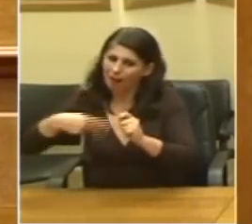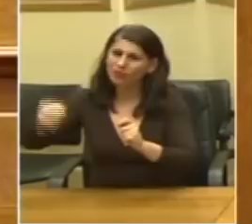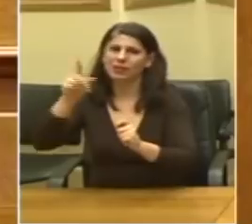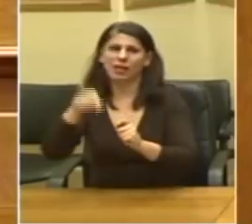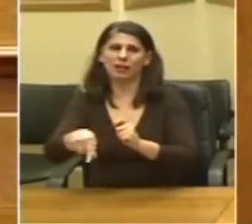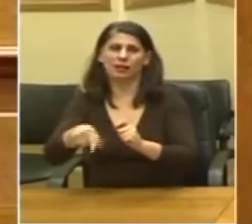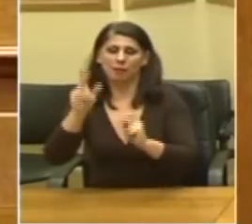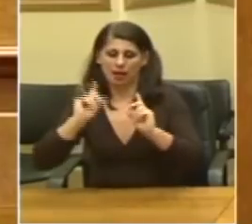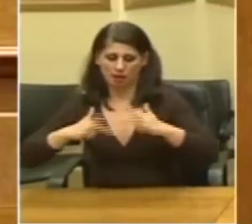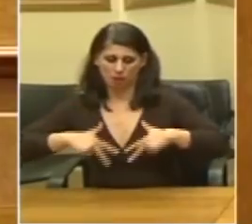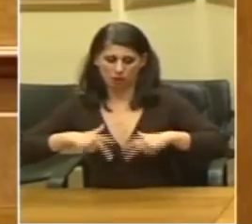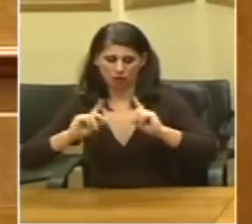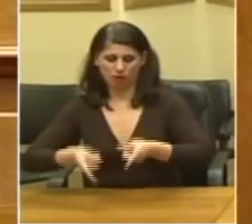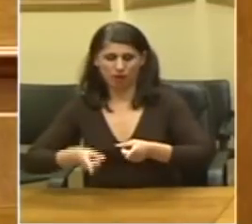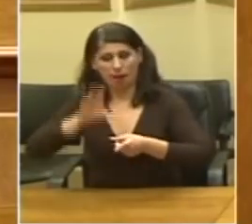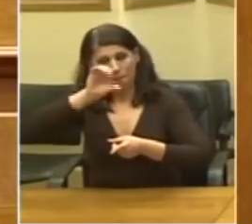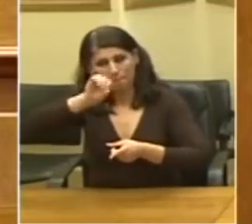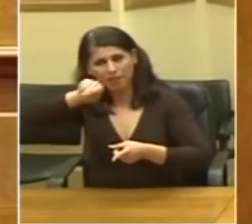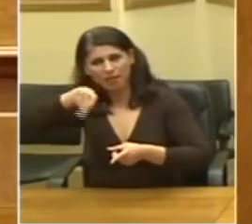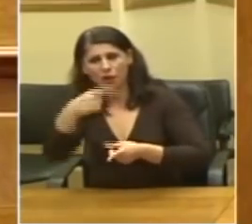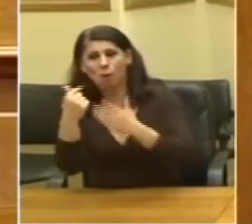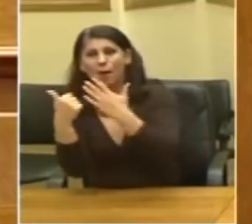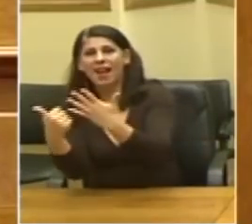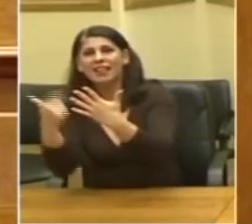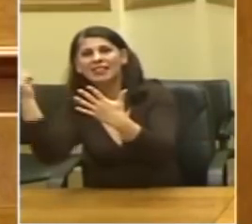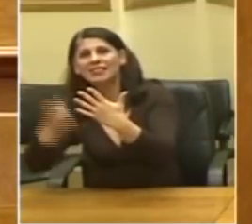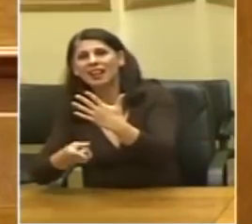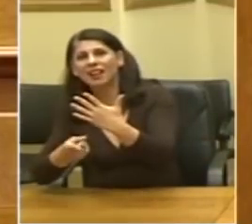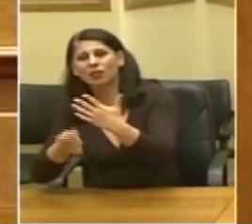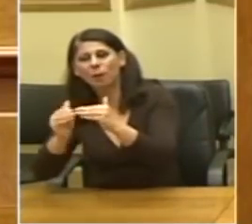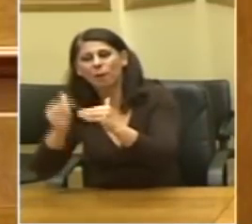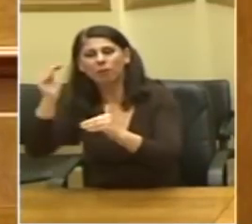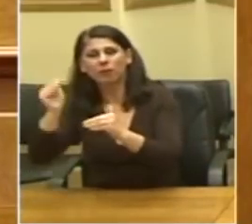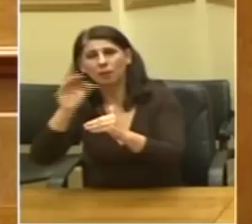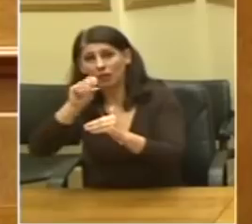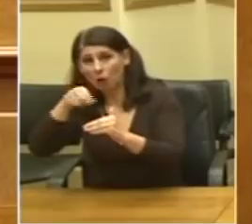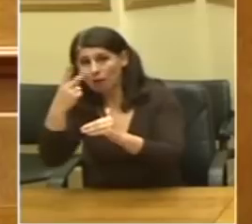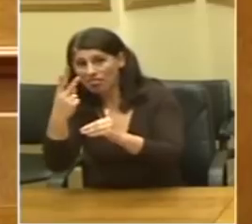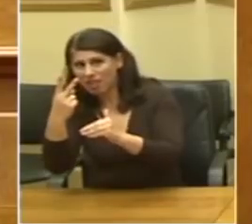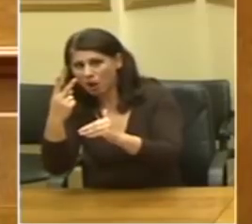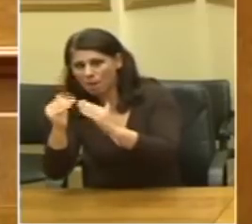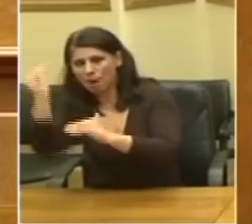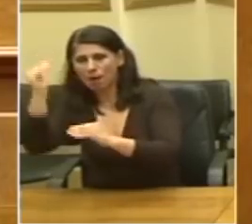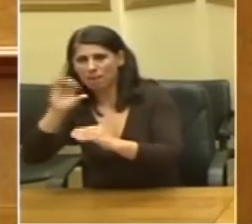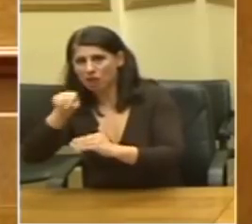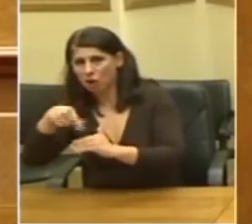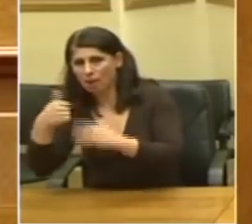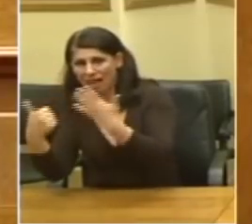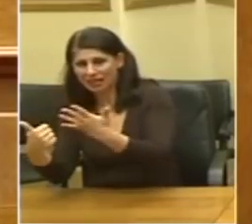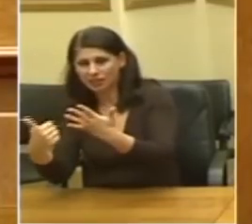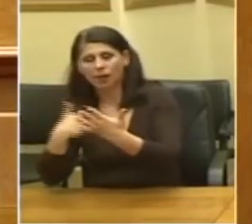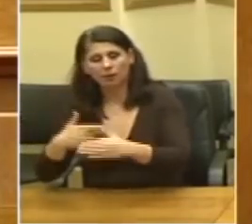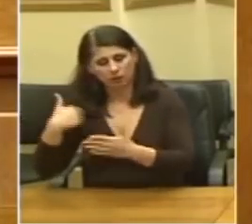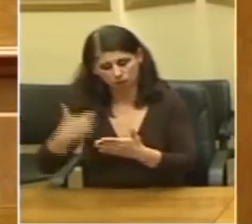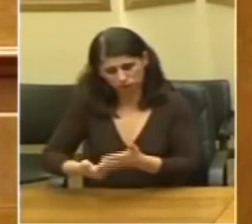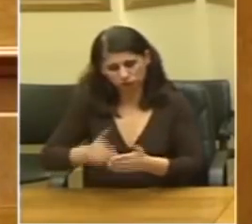υπουργική απόφαση και να πηγαίνει μέχρι το 0,6%. Και αυτό φυσικά θα το καταψηφίσουμε και θέλουμε να πούμε, κλείνοντας